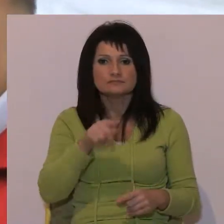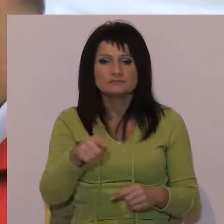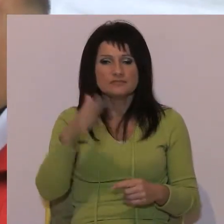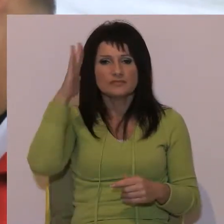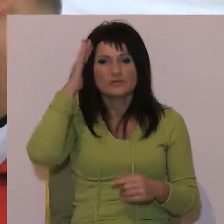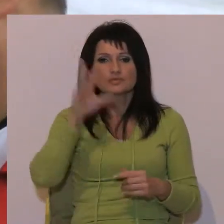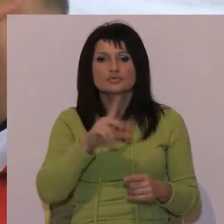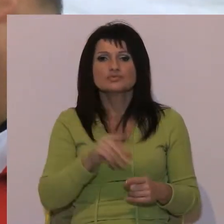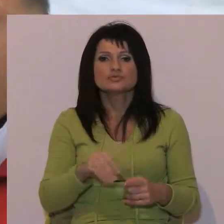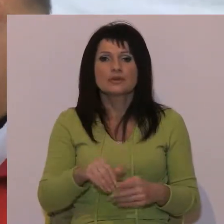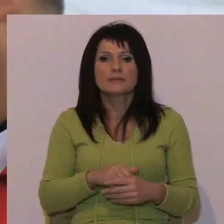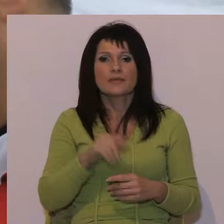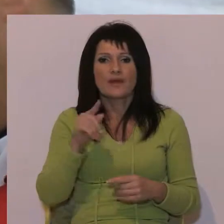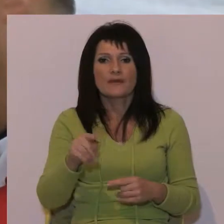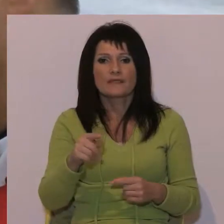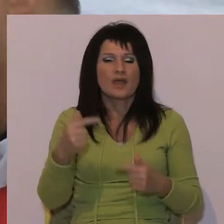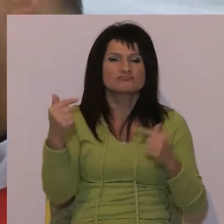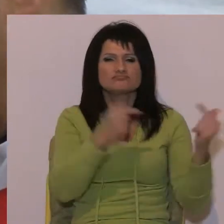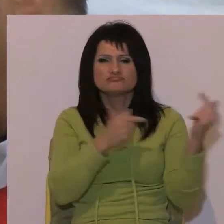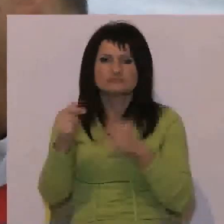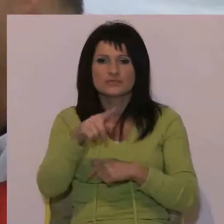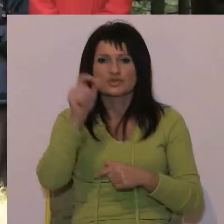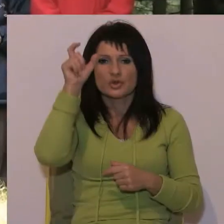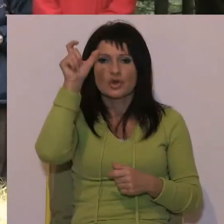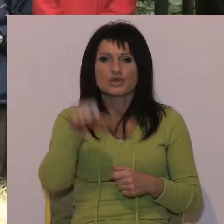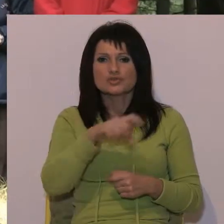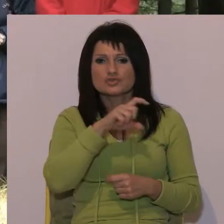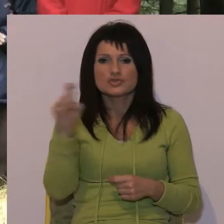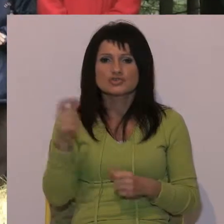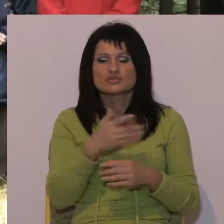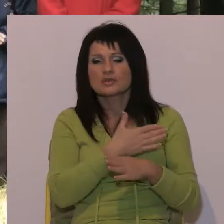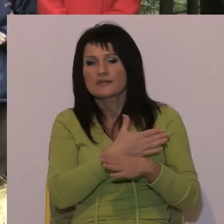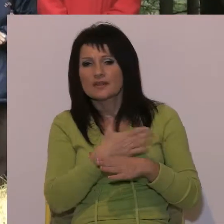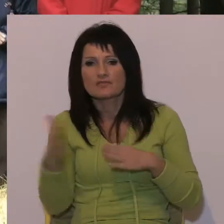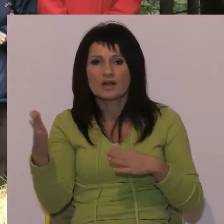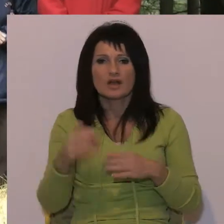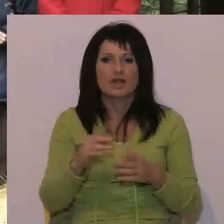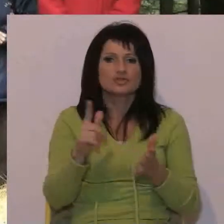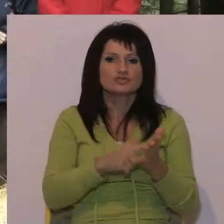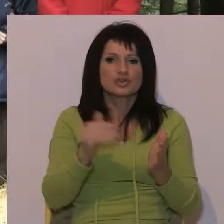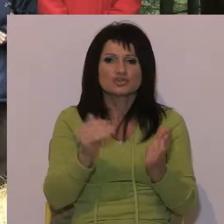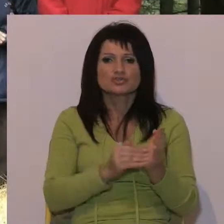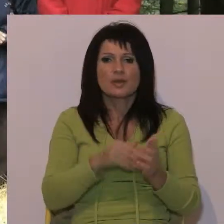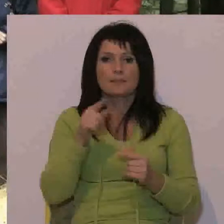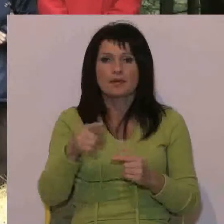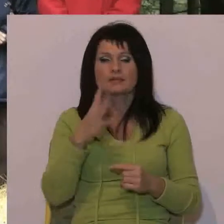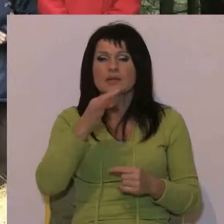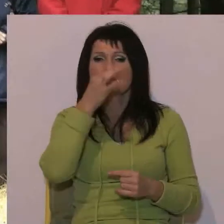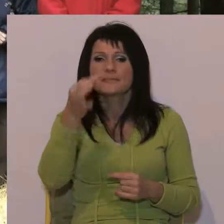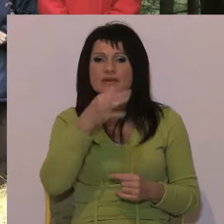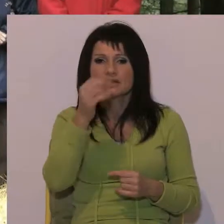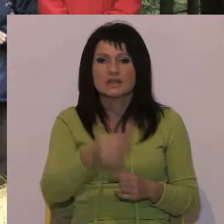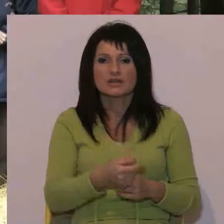skojarzyło, że ta przepychanka o ten krzyż ciągle trwa. ciągle trzeba się też i nam pytać, jak